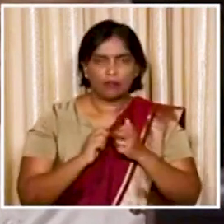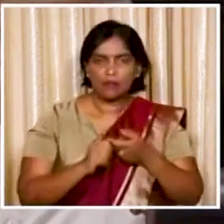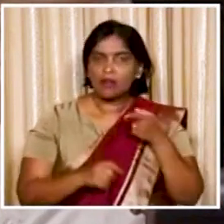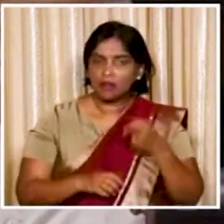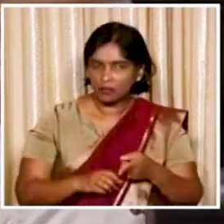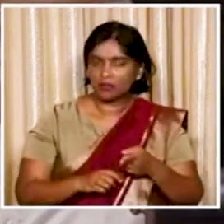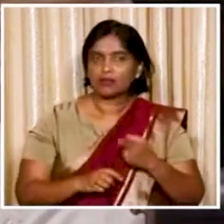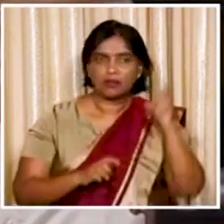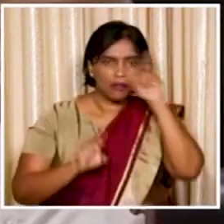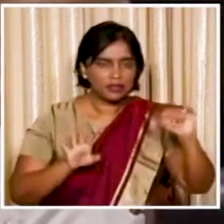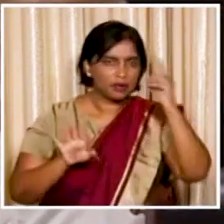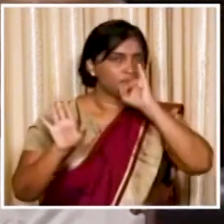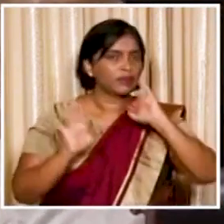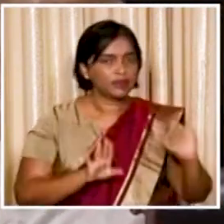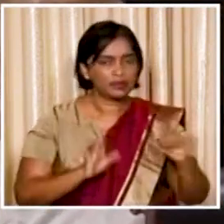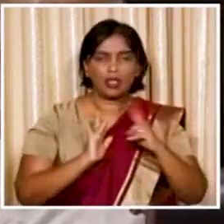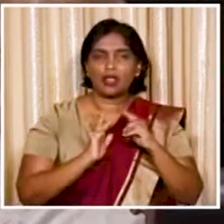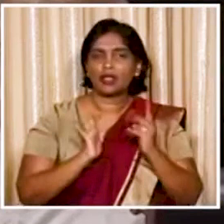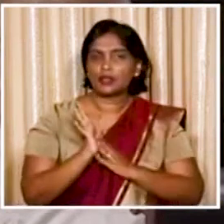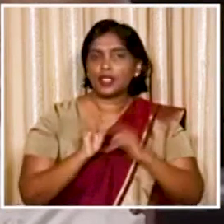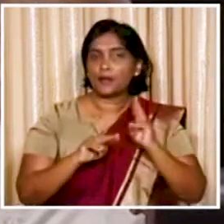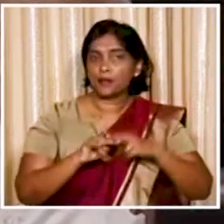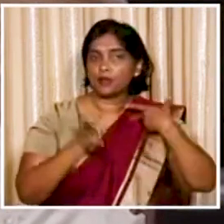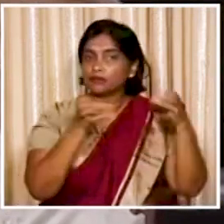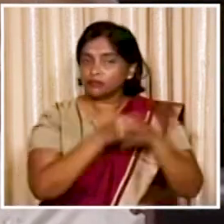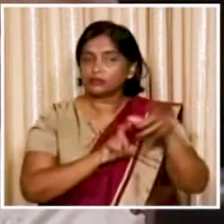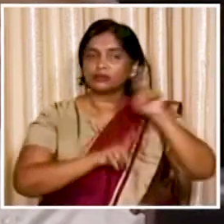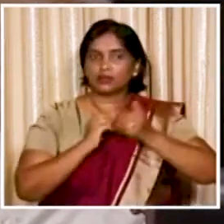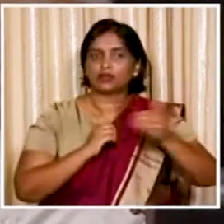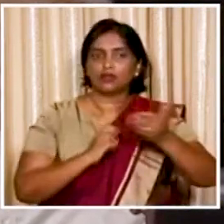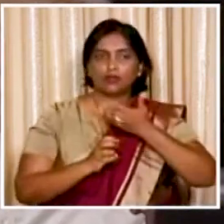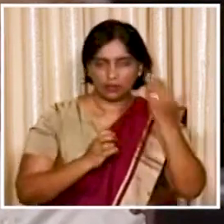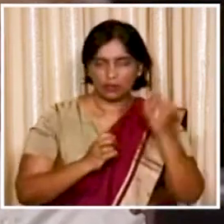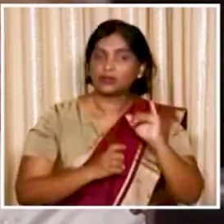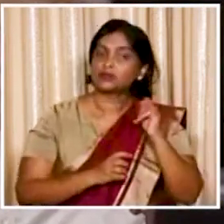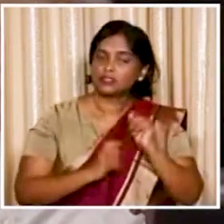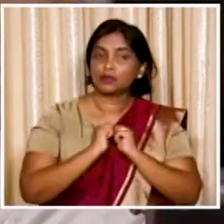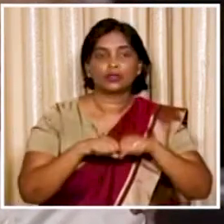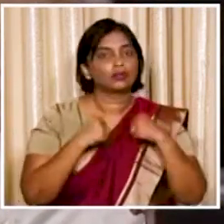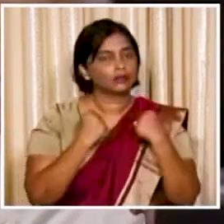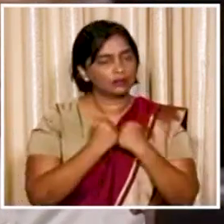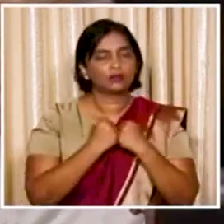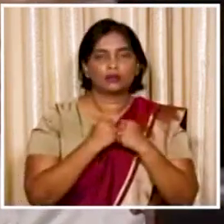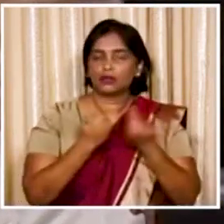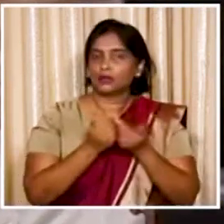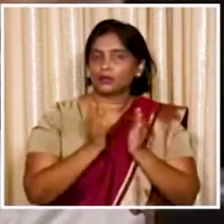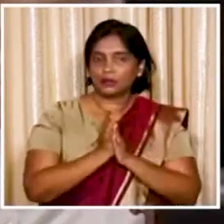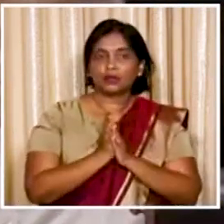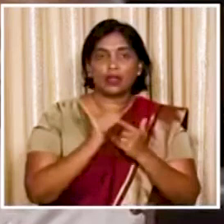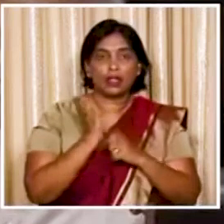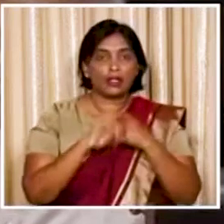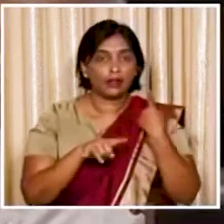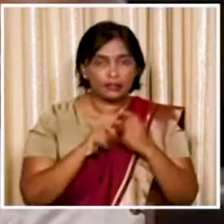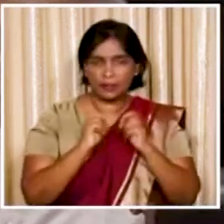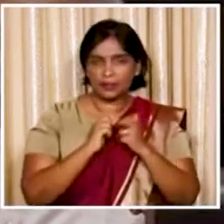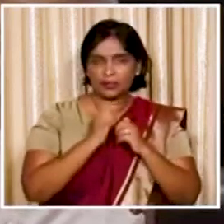තියෙනේවා මේ මාස 6න් 6ට IMF කණ්ඩායම වෙන නිසා අපිට සාකච්ඡා කරන්න පුළුවන් සමහර වෘත්තීය සමිතීම තමන්ගේ බදු ගැන ප්‍රශ්න